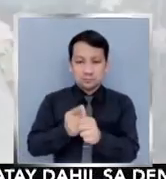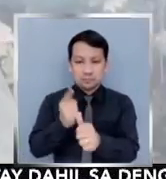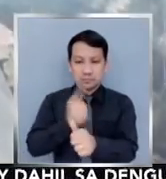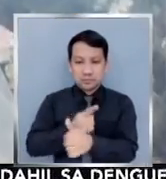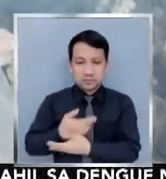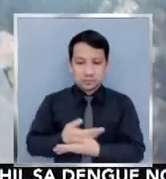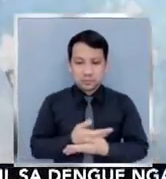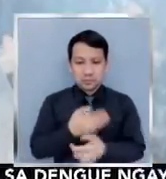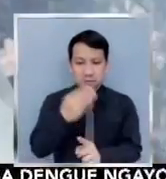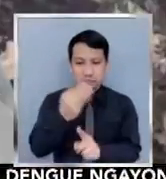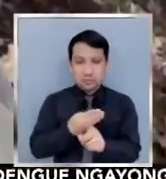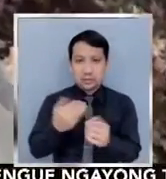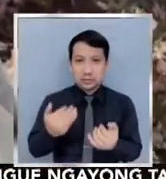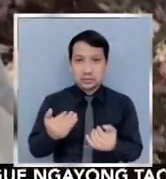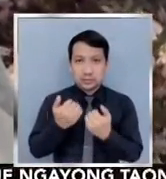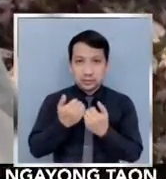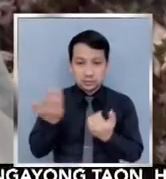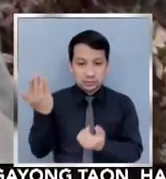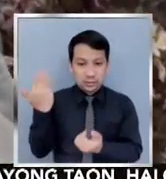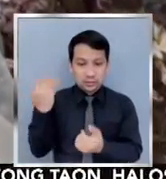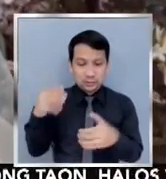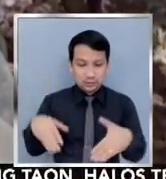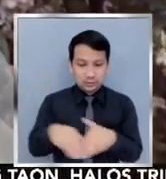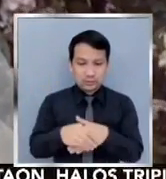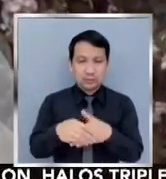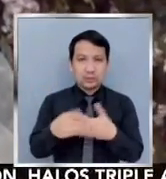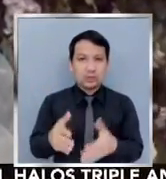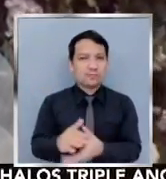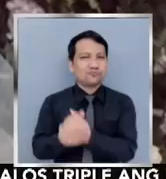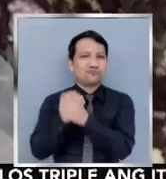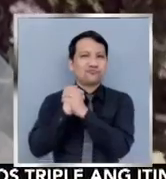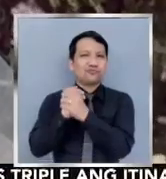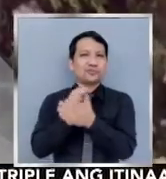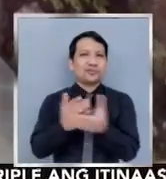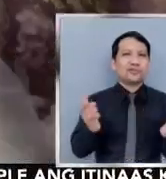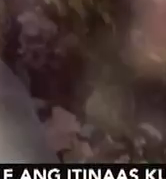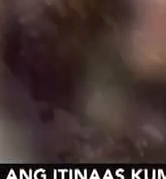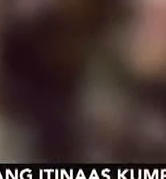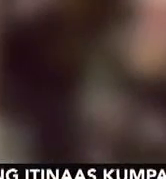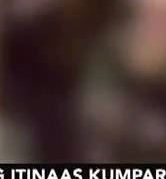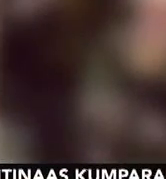year naman sila ikinasal. Congratulations, Yejin and Hyun Bin!